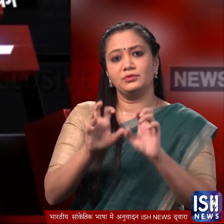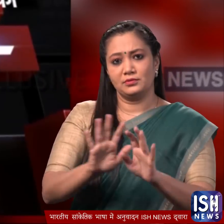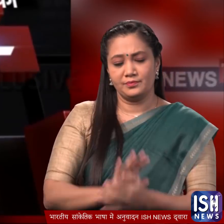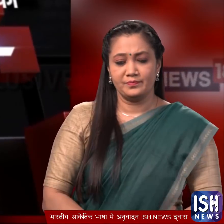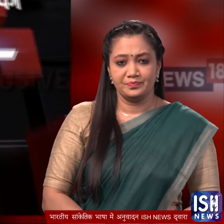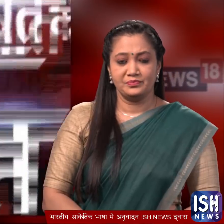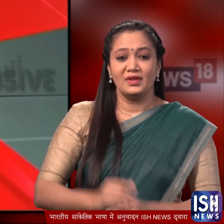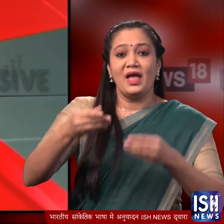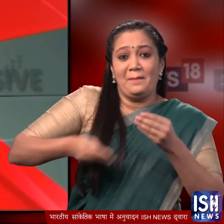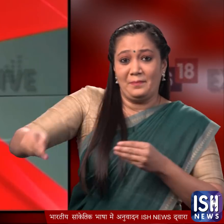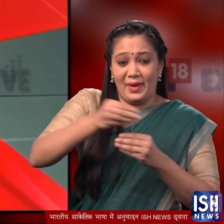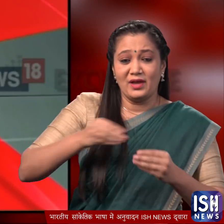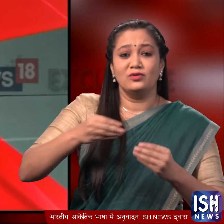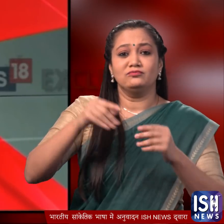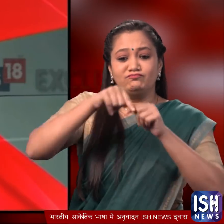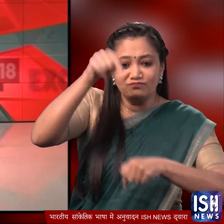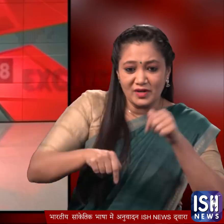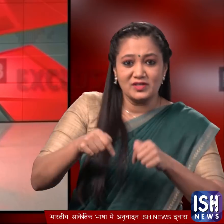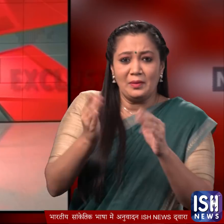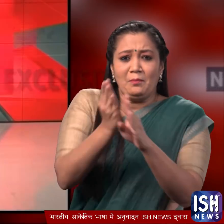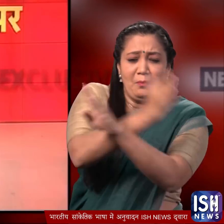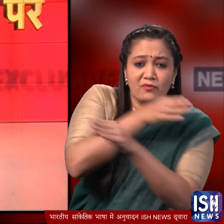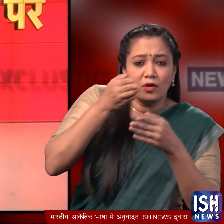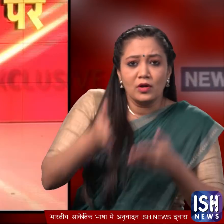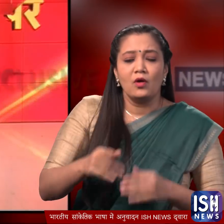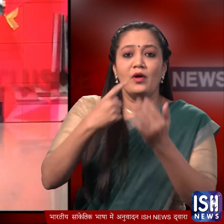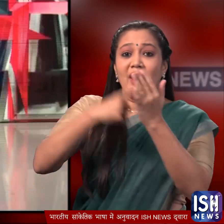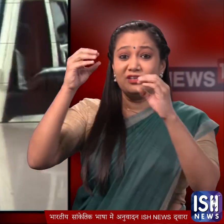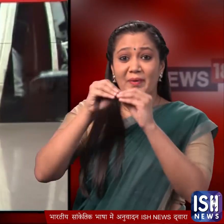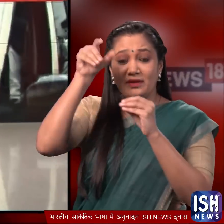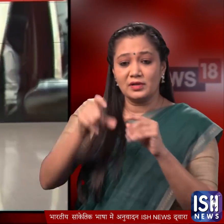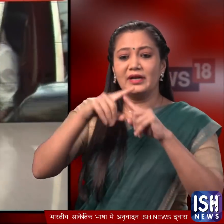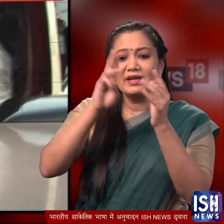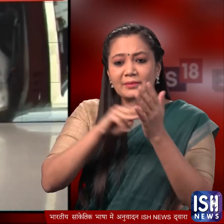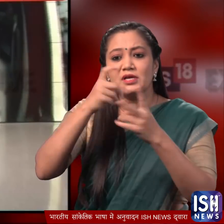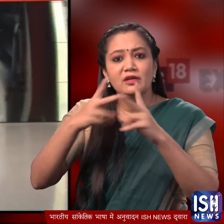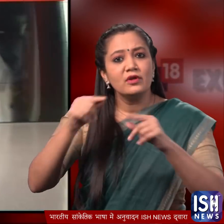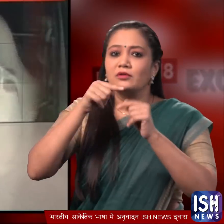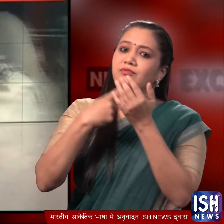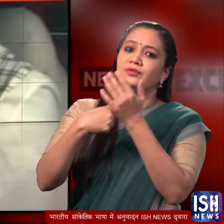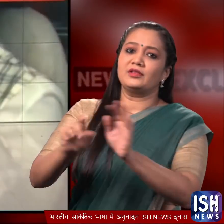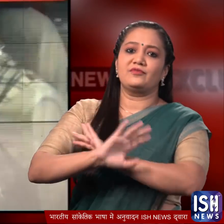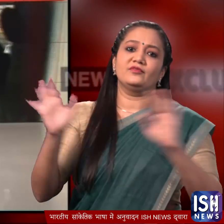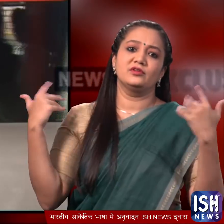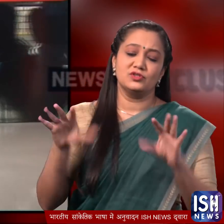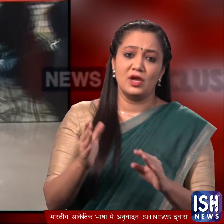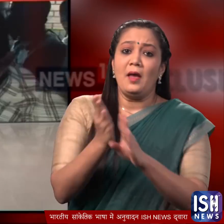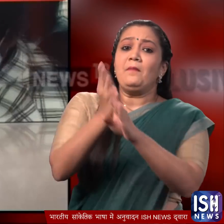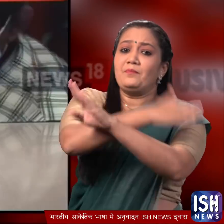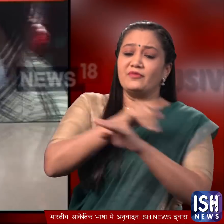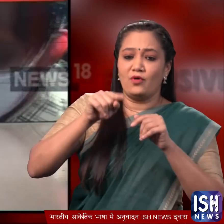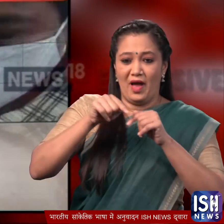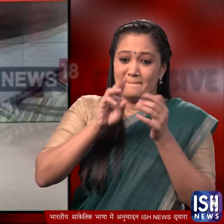तैयारी चल रही है। बंगाल चुनाव से पहले ममता बनर्जी को एक और झटका देते हुए राजीव बनर्जी ने टीएमसी के सभी पदों से इस्तीफा दे दिया। इससे पहले